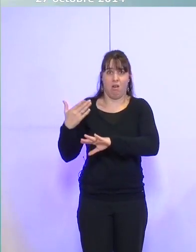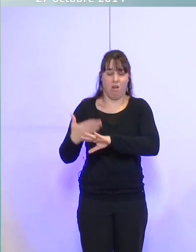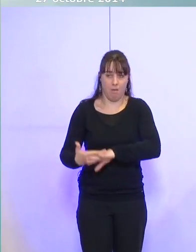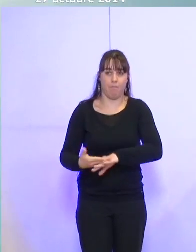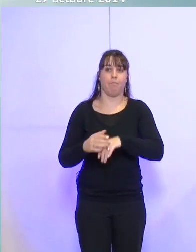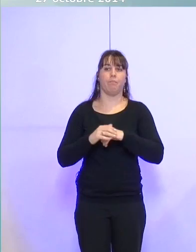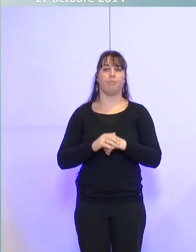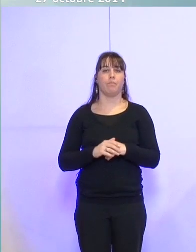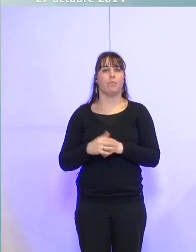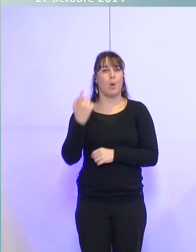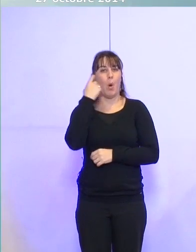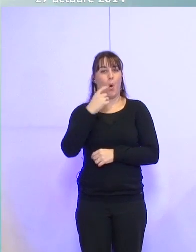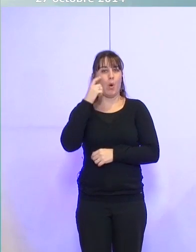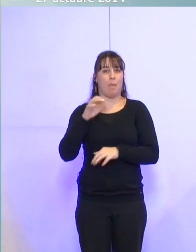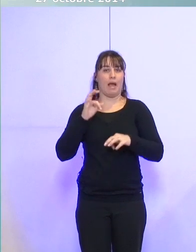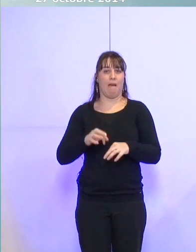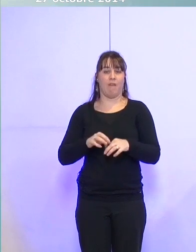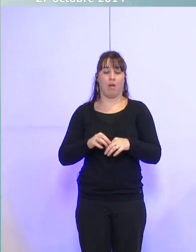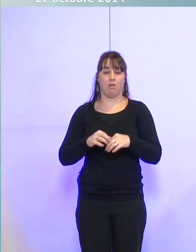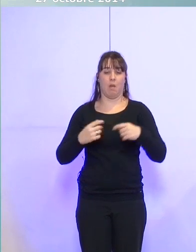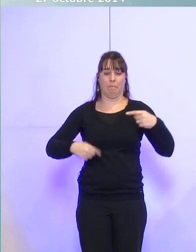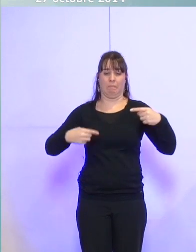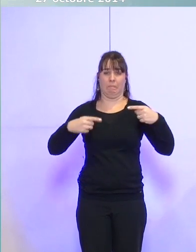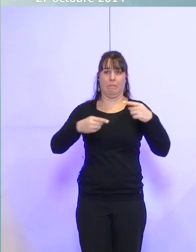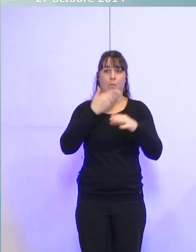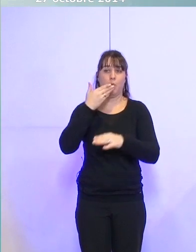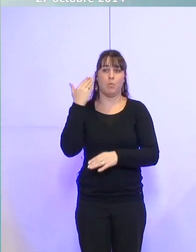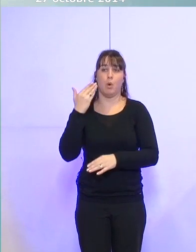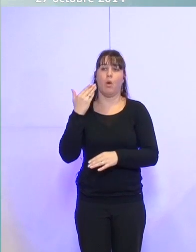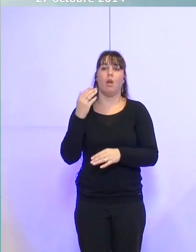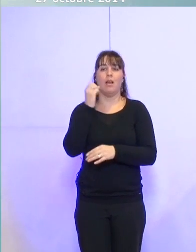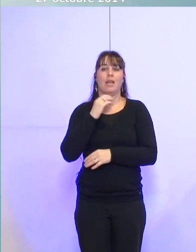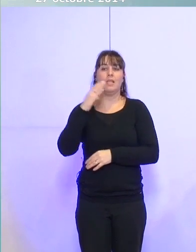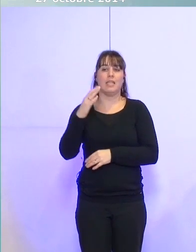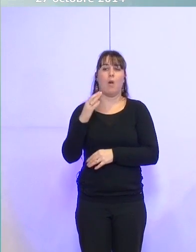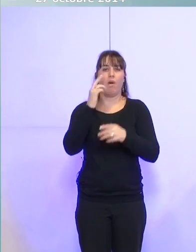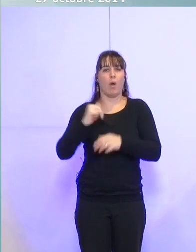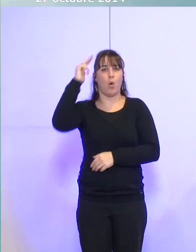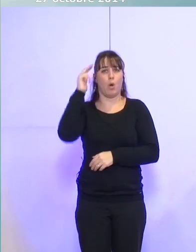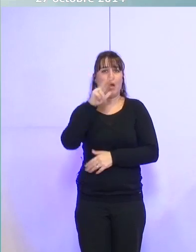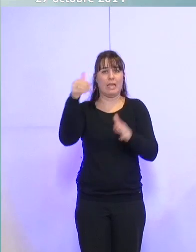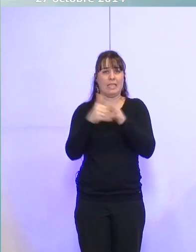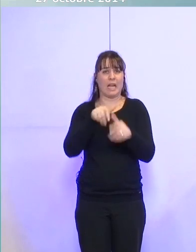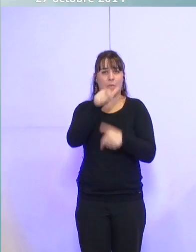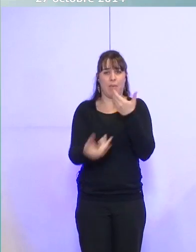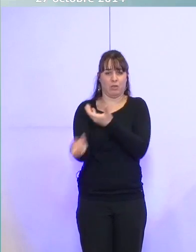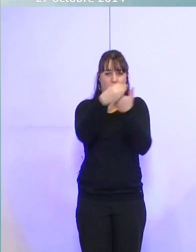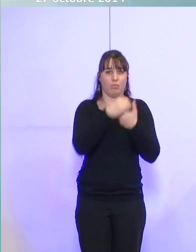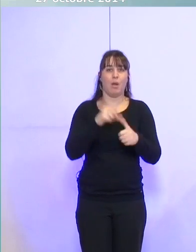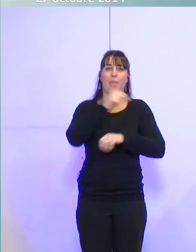Mais en même temps, on voit le redressement se profiler à l'horizon. Le salon Semicom Europe était un franc succès avec 5000 participants, 500